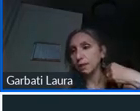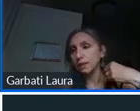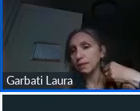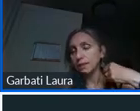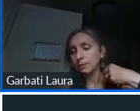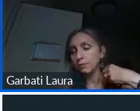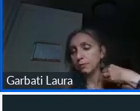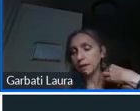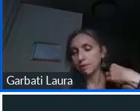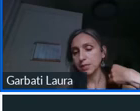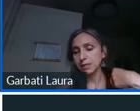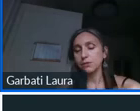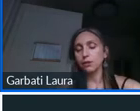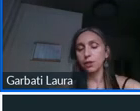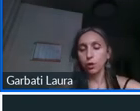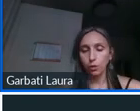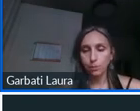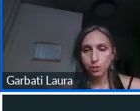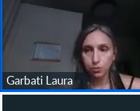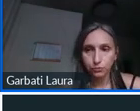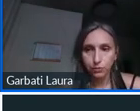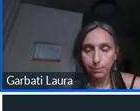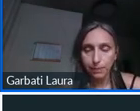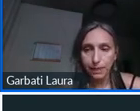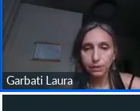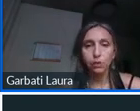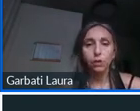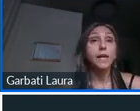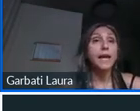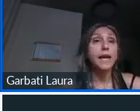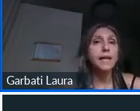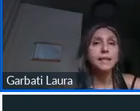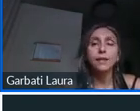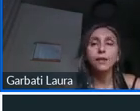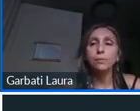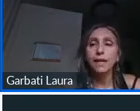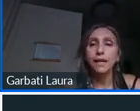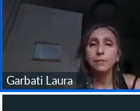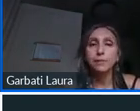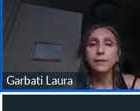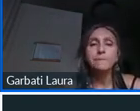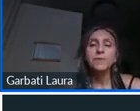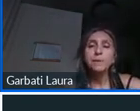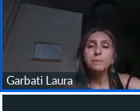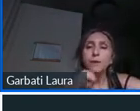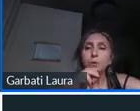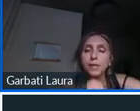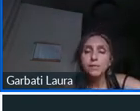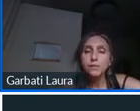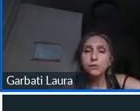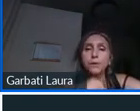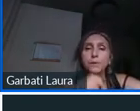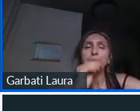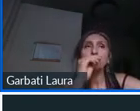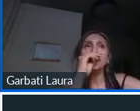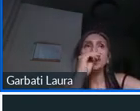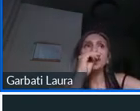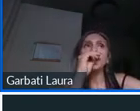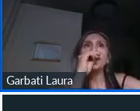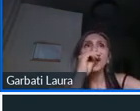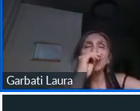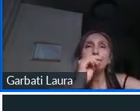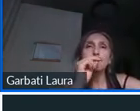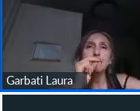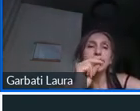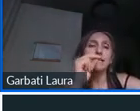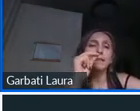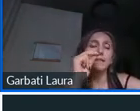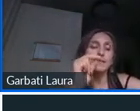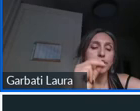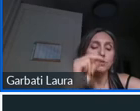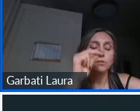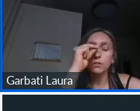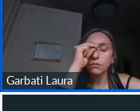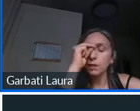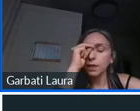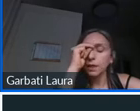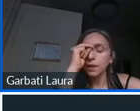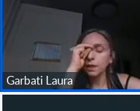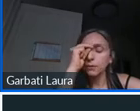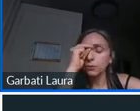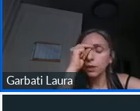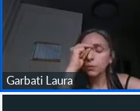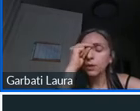di titolarità delle pubbliche amministrazioni come software aperto e interoperabili. Ma questo deve anche passare